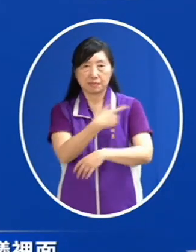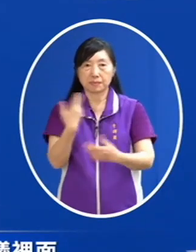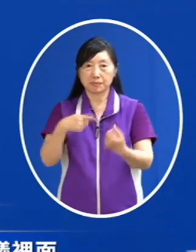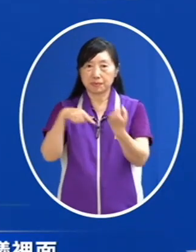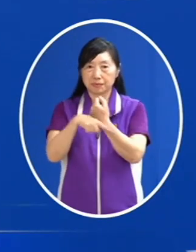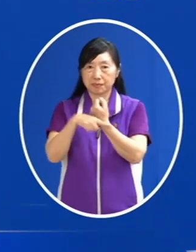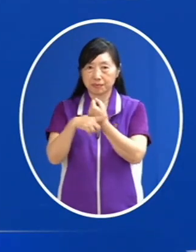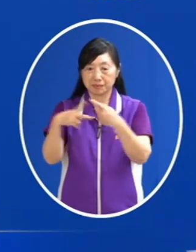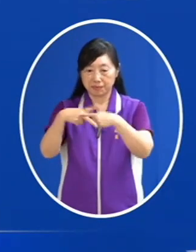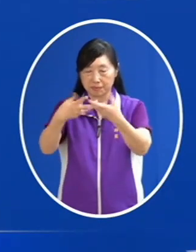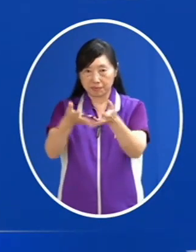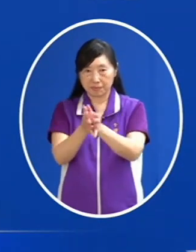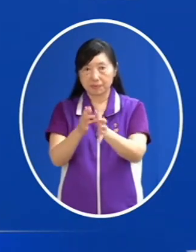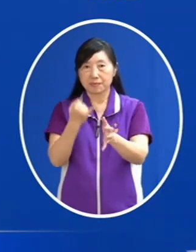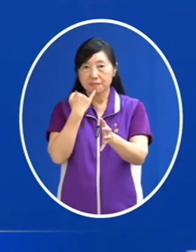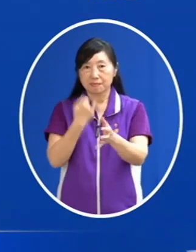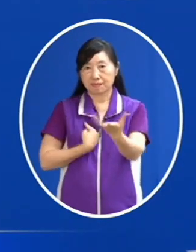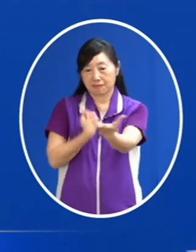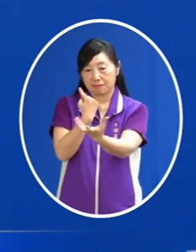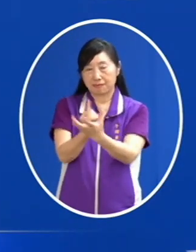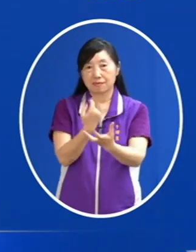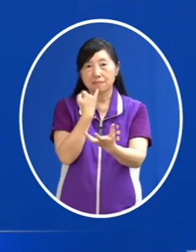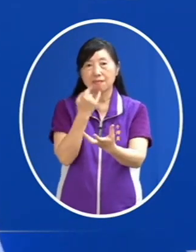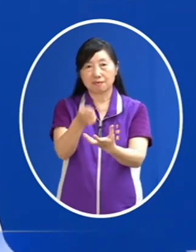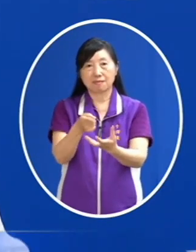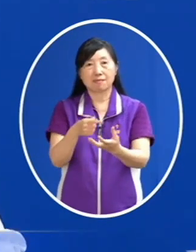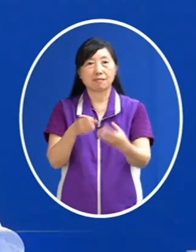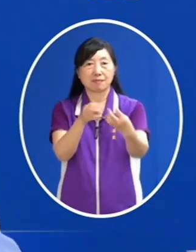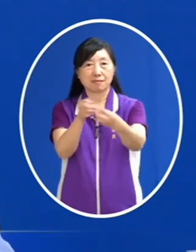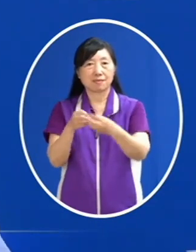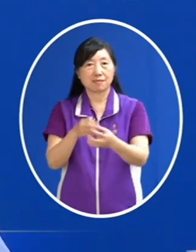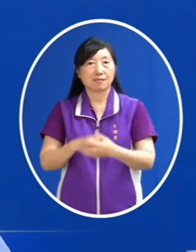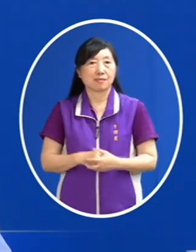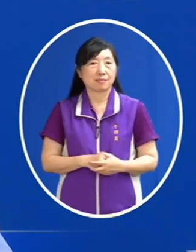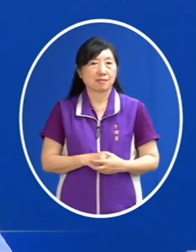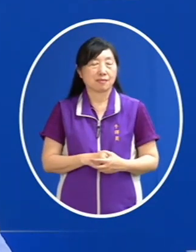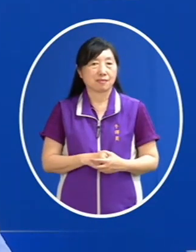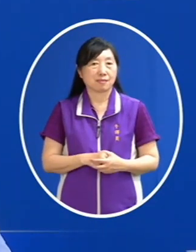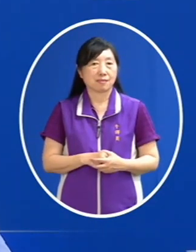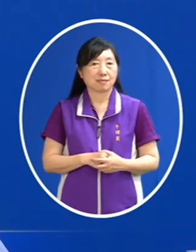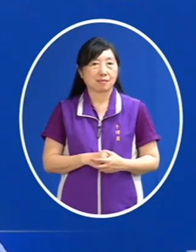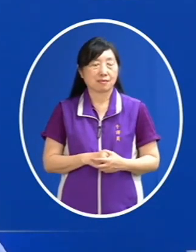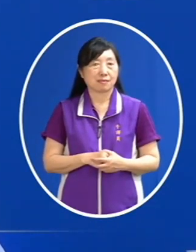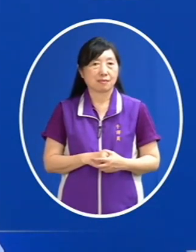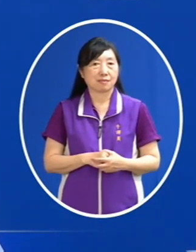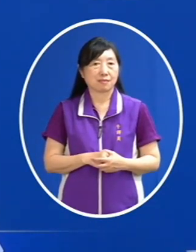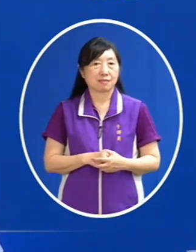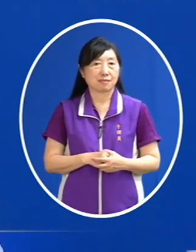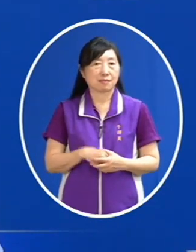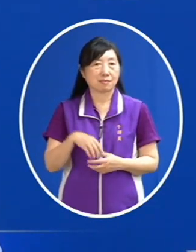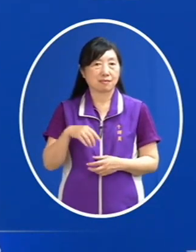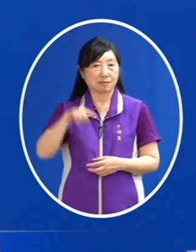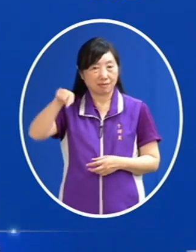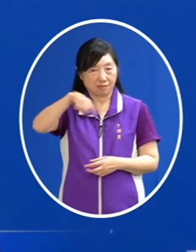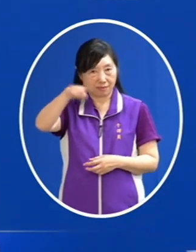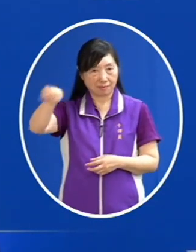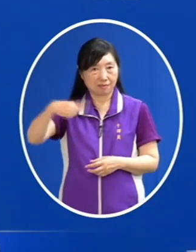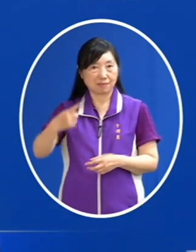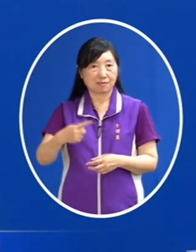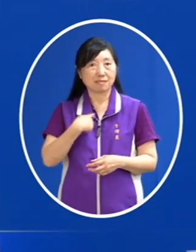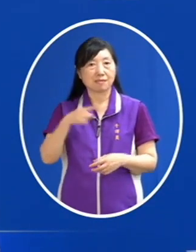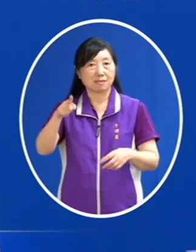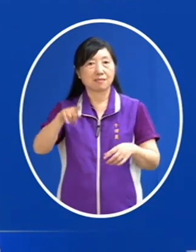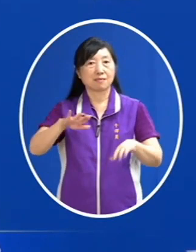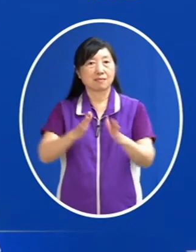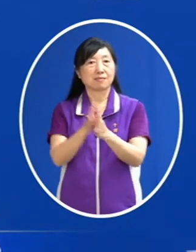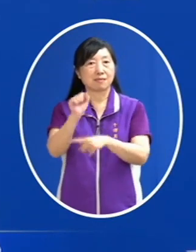组会议里面，我们也有机会有专家可以参与的。那不过当然他没有立刻的答应，